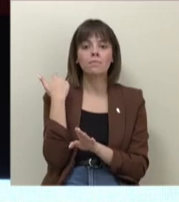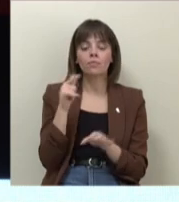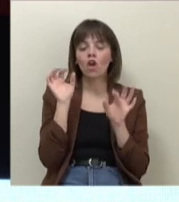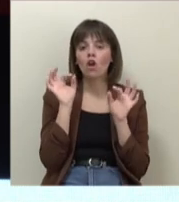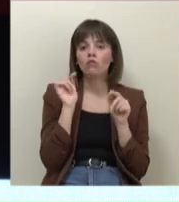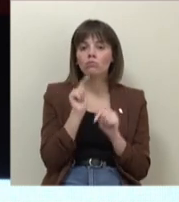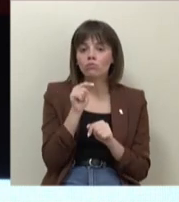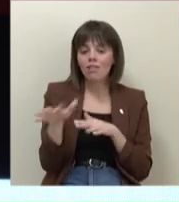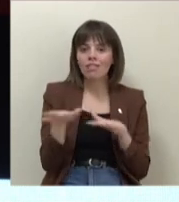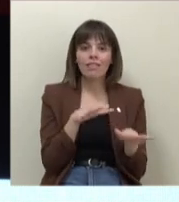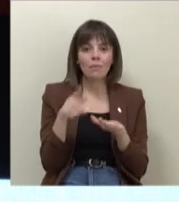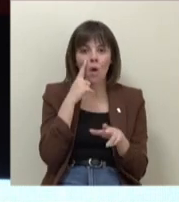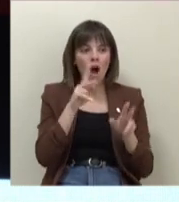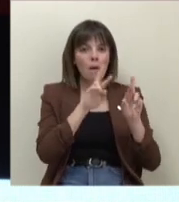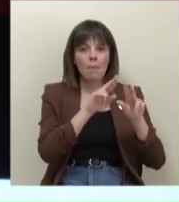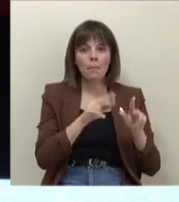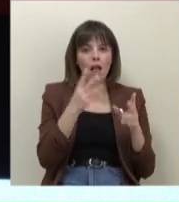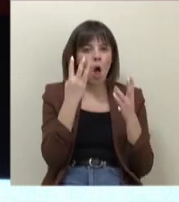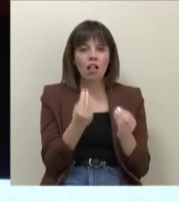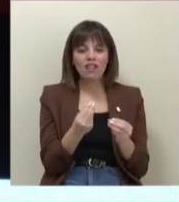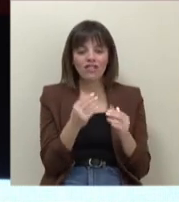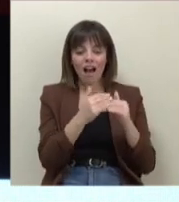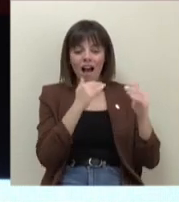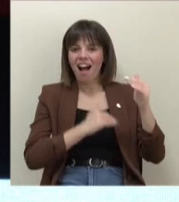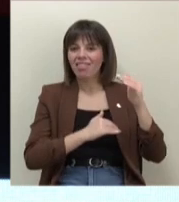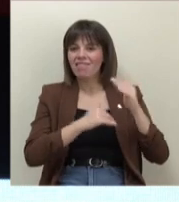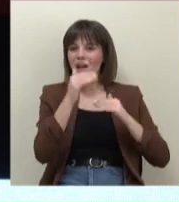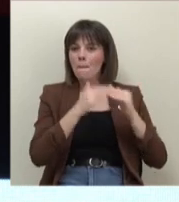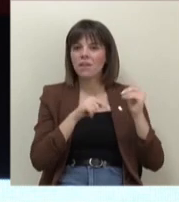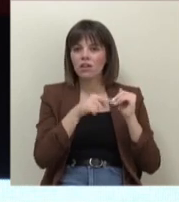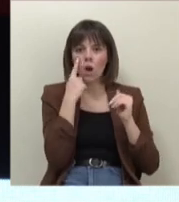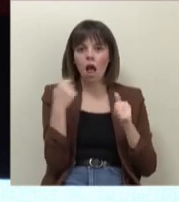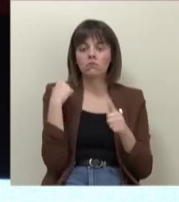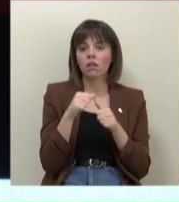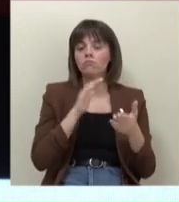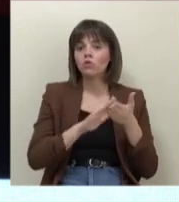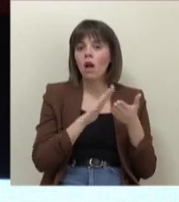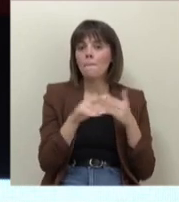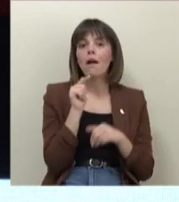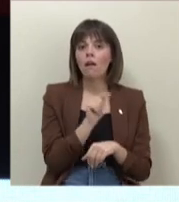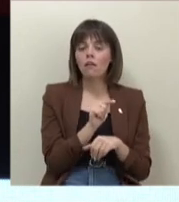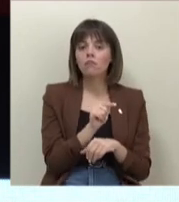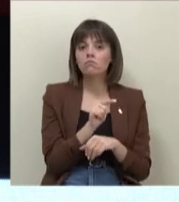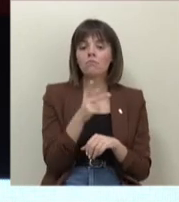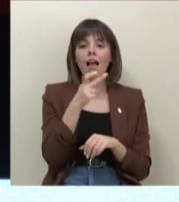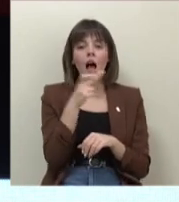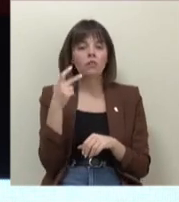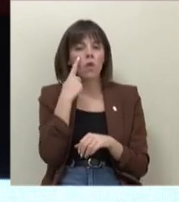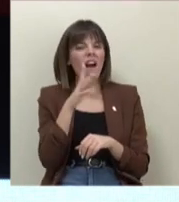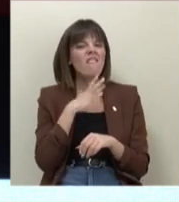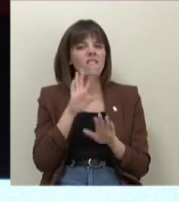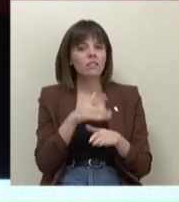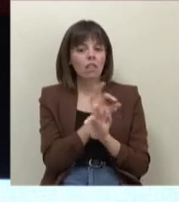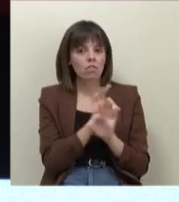bu depremde hasar alacak altyapıyı yenilemek, eksiği gediği